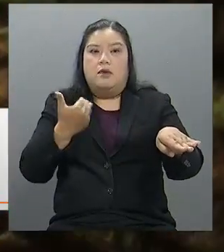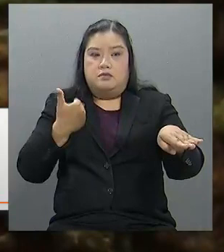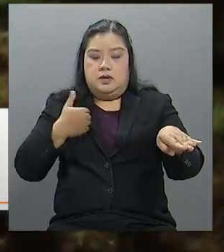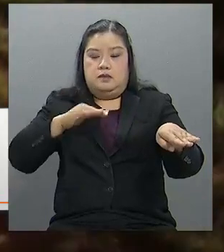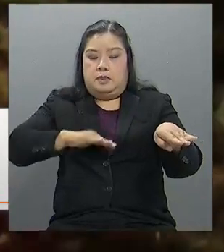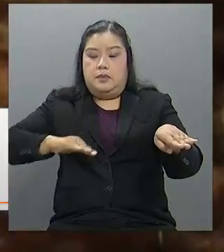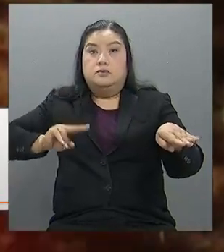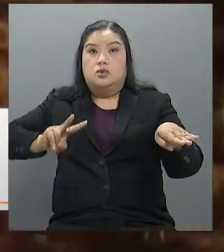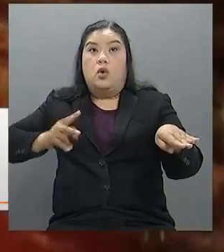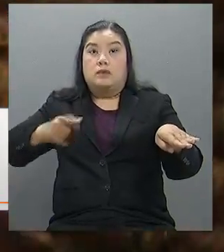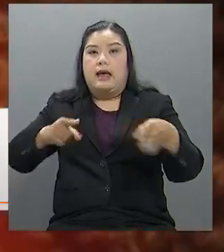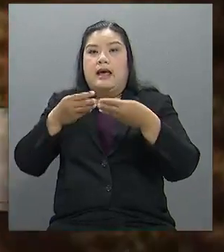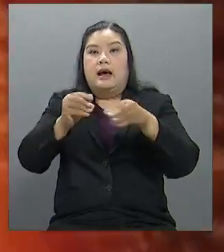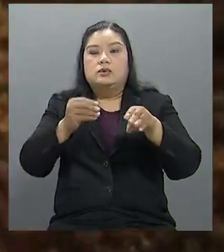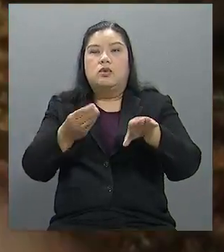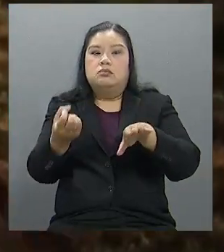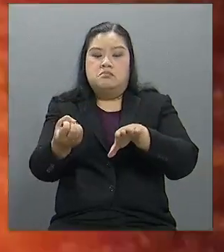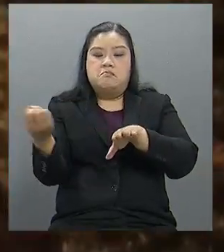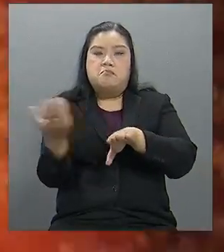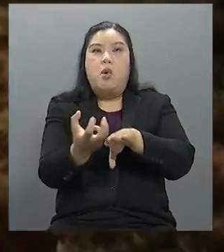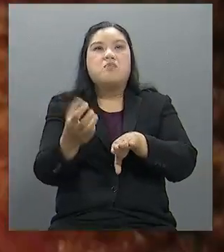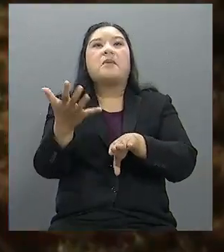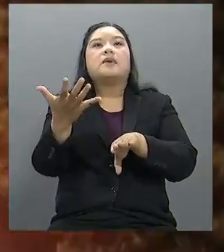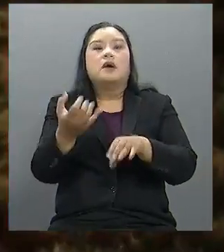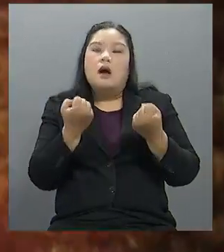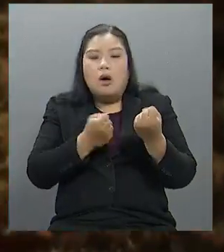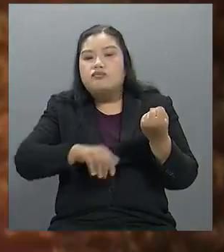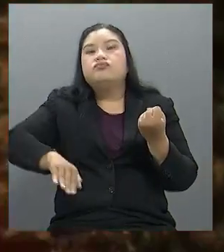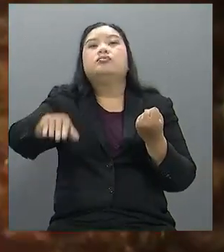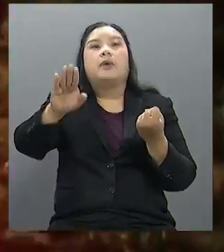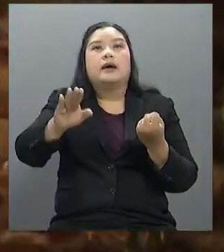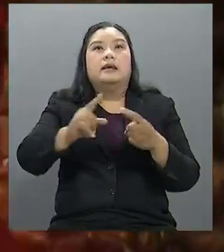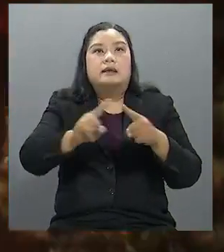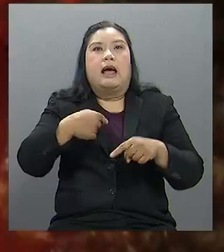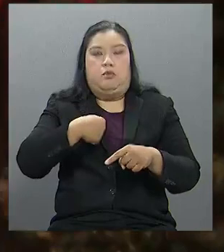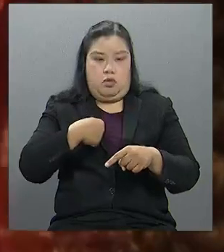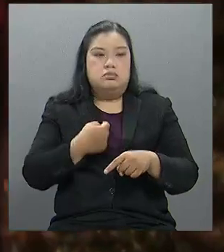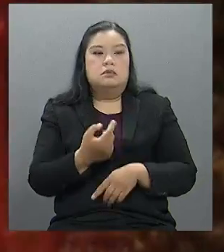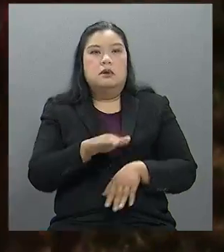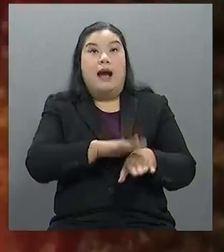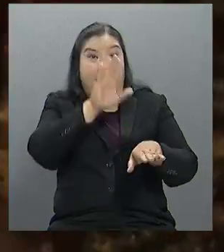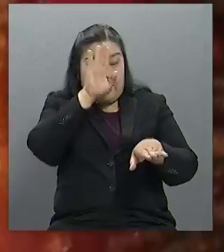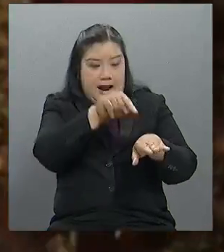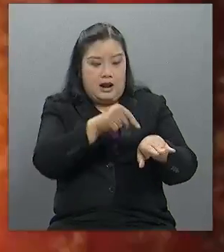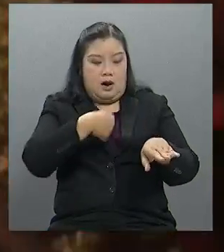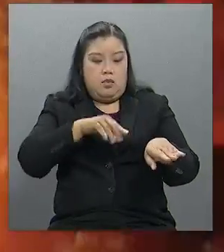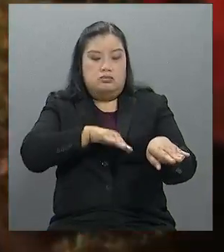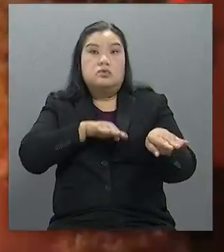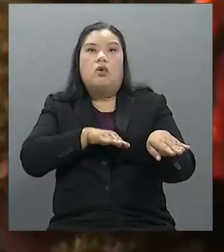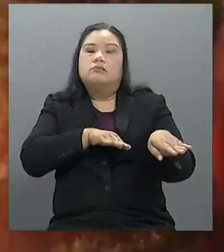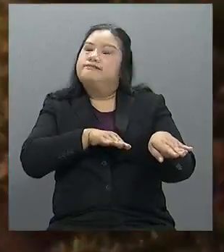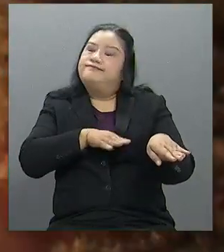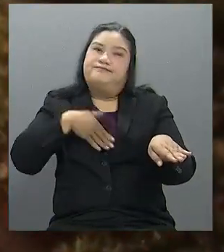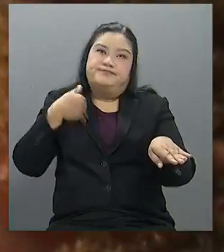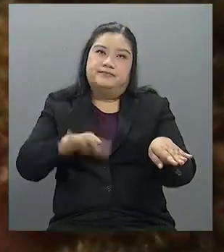มือนกันนะเขาก็เลยไปเลยแต่ว่าผมไปวิ่งพวกกับน้องเขาที่ได้อยู่วนรอกันเนี่ยพี่รถ แล้วเขามากี่คนพี